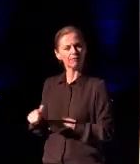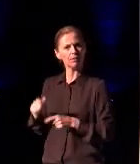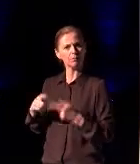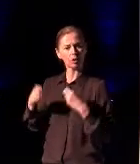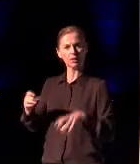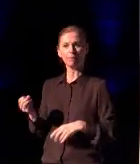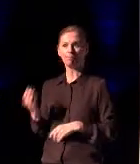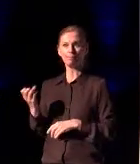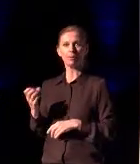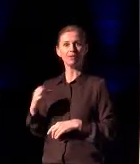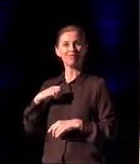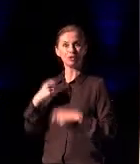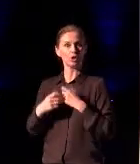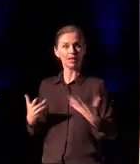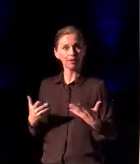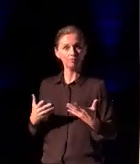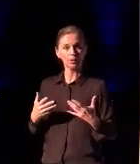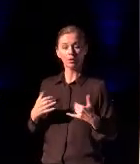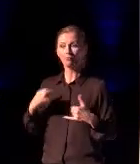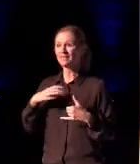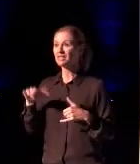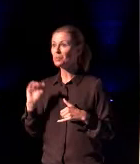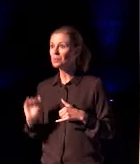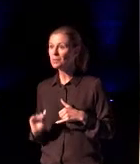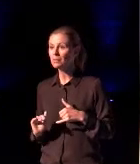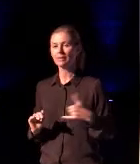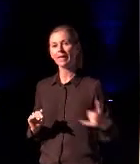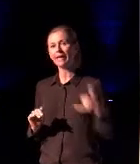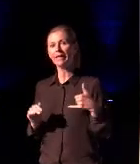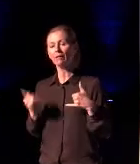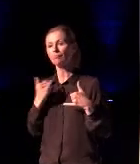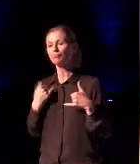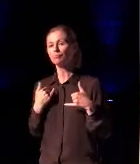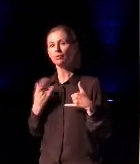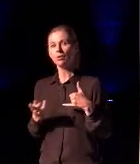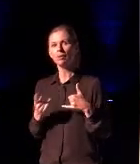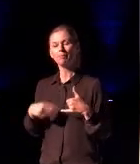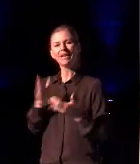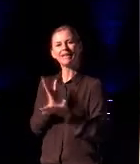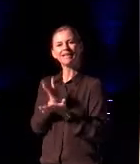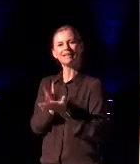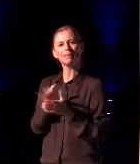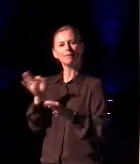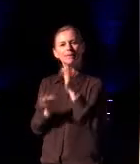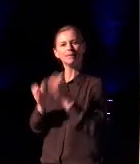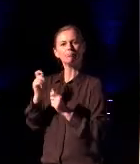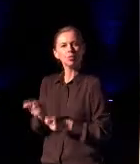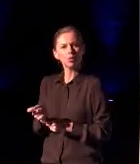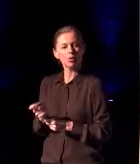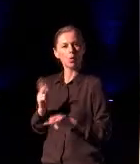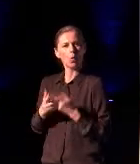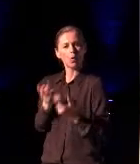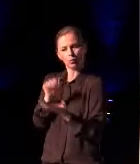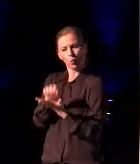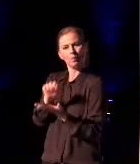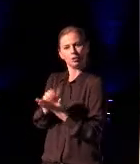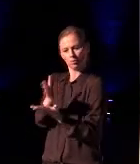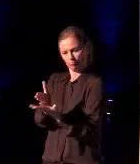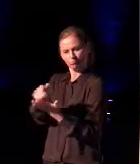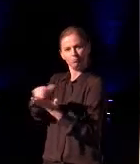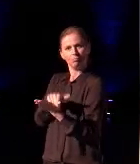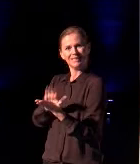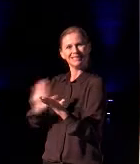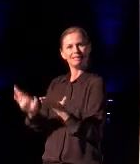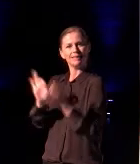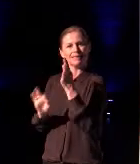som piper hvis du ikke tar den, og så ringer de deg opp hvis du ikke har tatt medisinen dine. Og det fører også til riktigere medisinbruk, og bedre dokumentasjon av